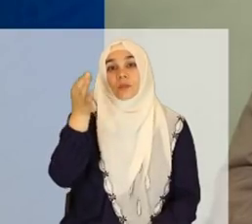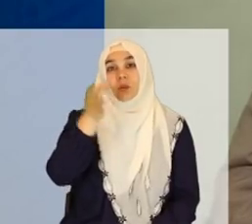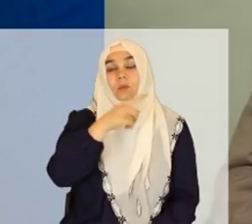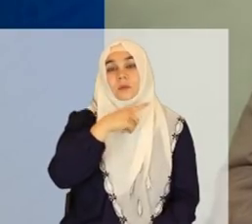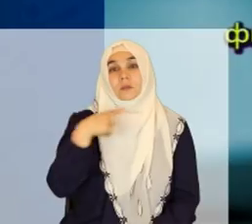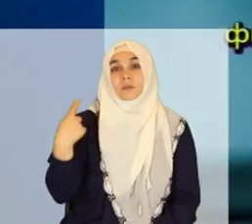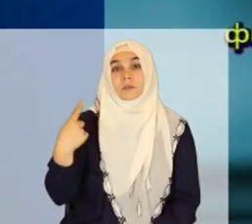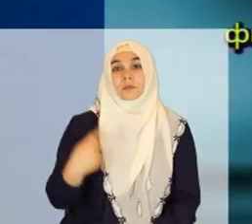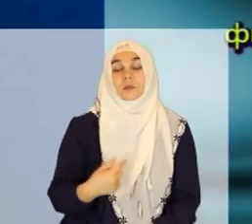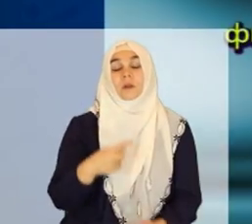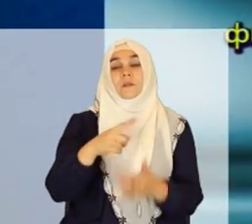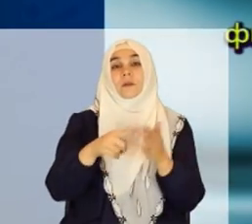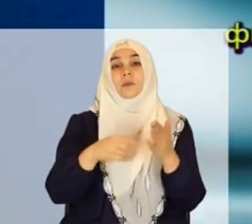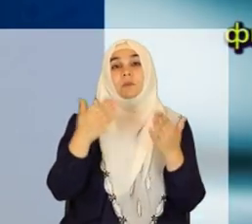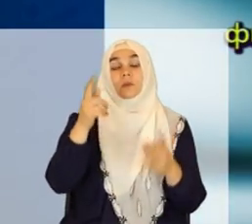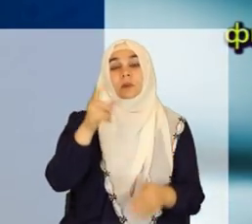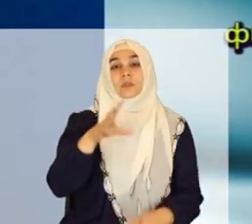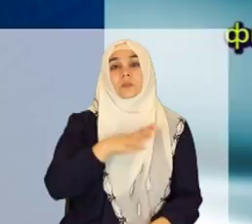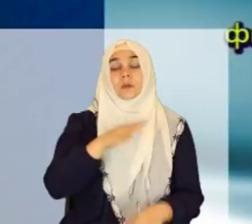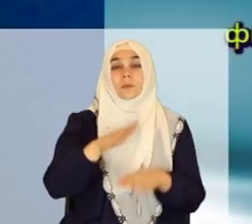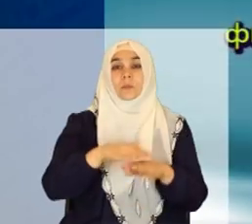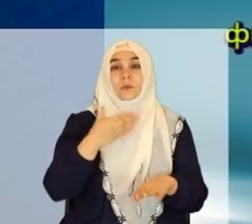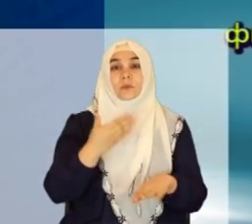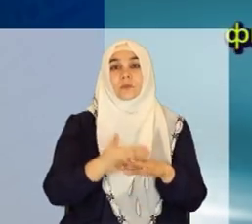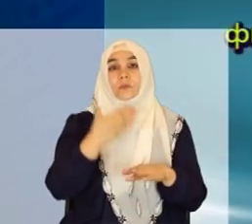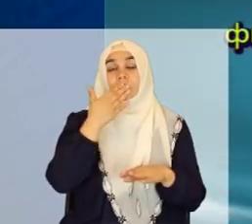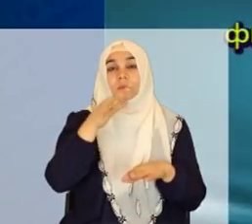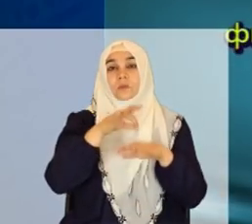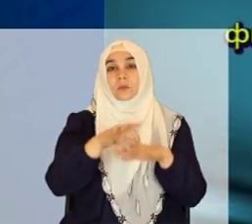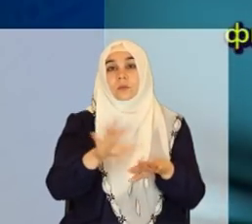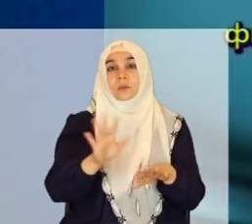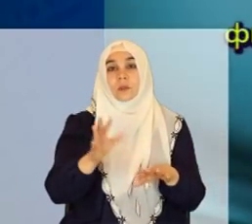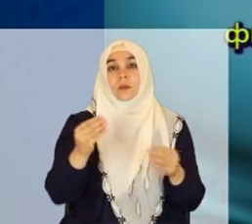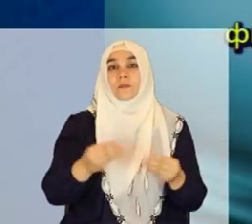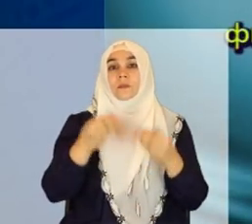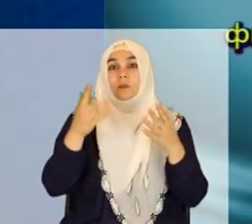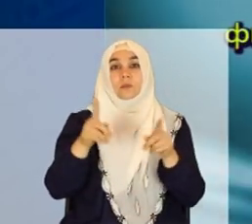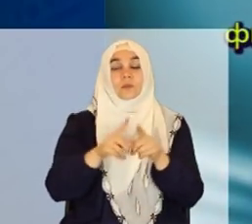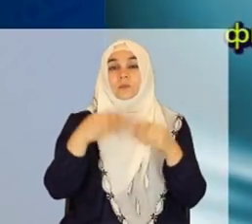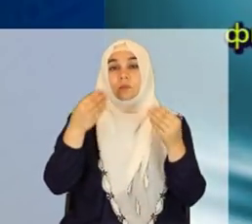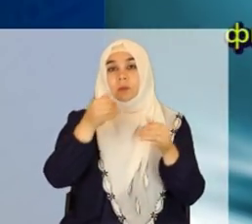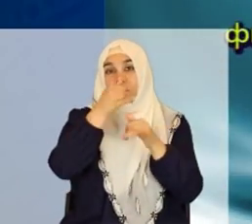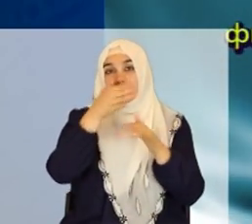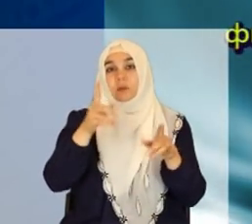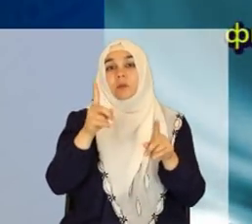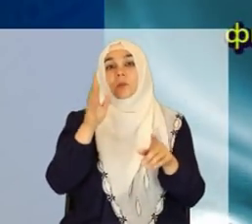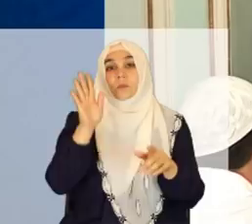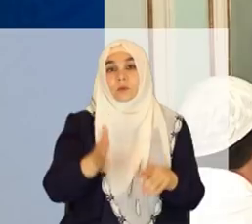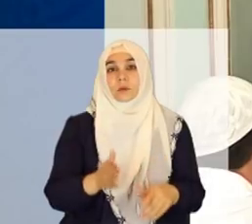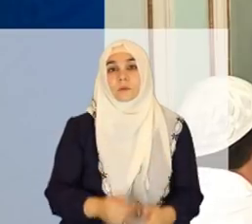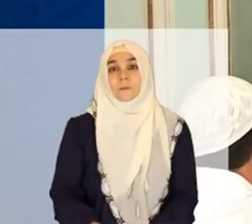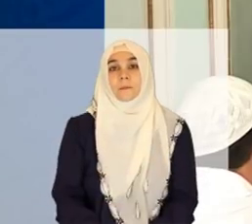kesish. Savol: bir kishi bemor, roza tutolmaydi, fidyani ham bera olmaydi. Nima